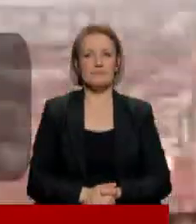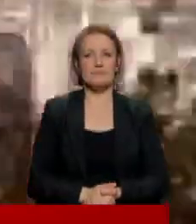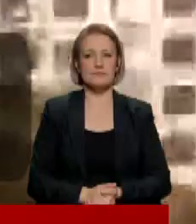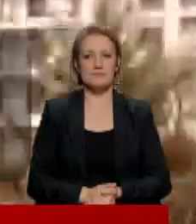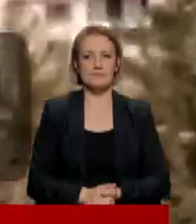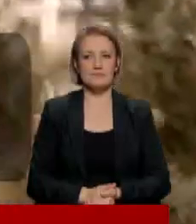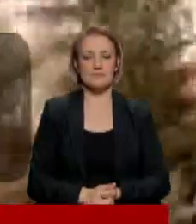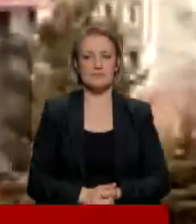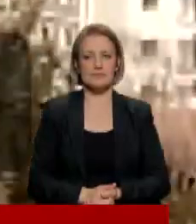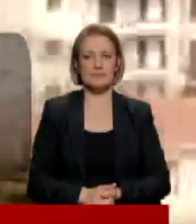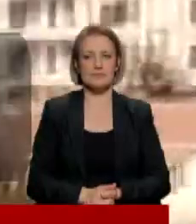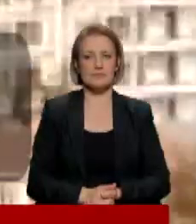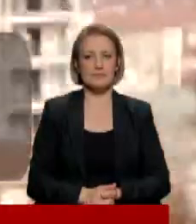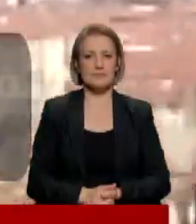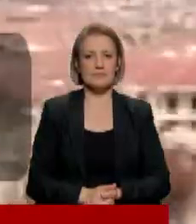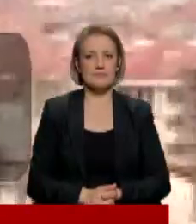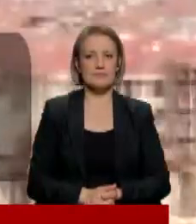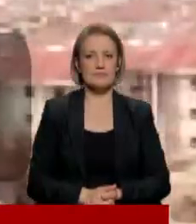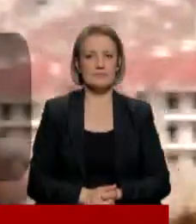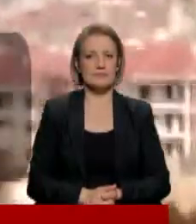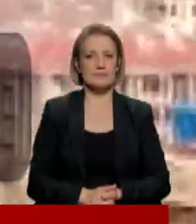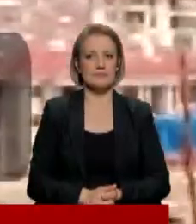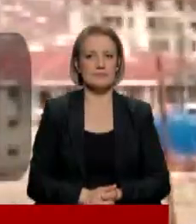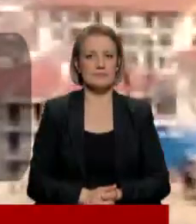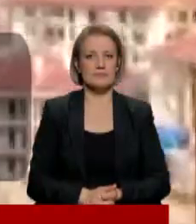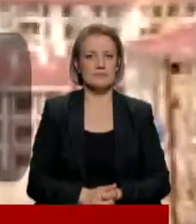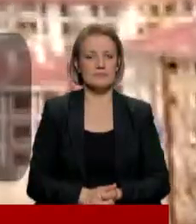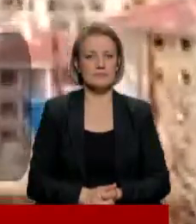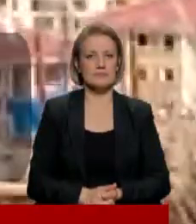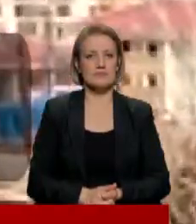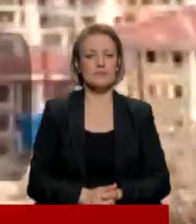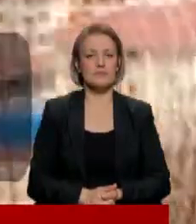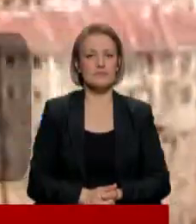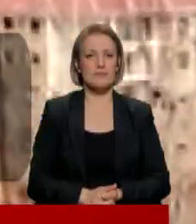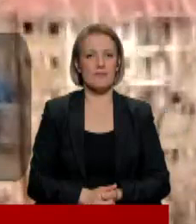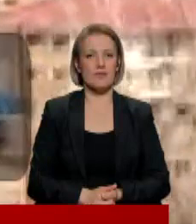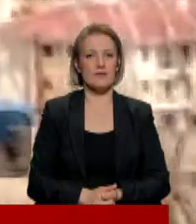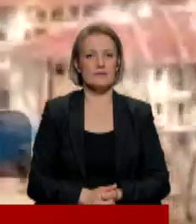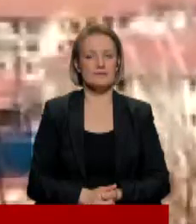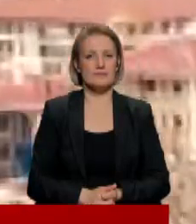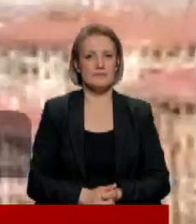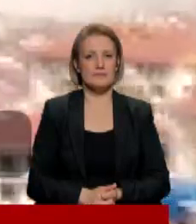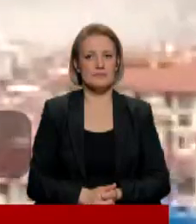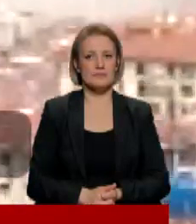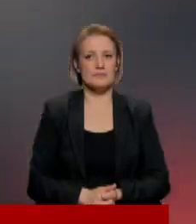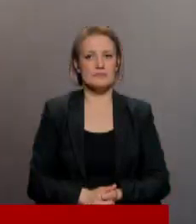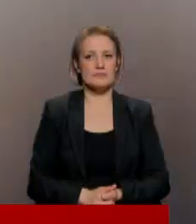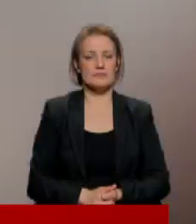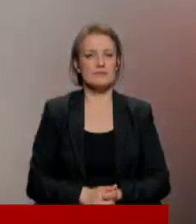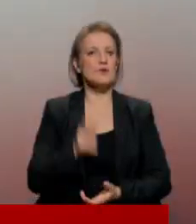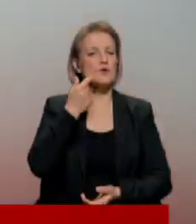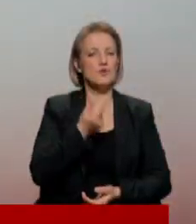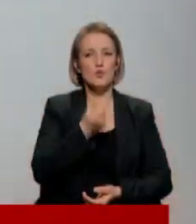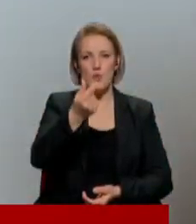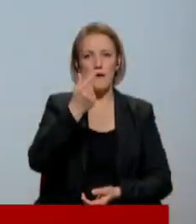Valilik ve kolluk kuvvetleri maalesef o eşyaları çıkarmaya çalışanlara karşı yetersiz kaldılar. İşte şehrin merkezinin hali.